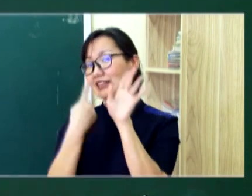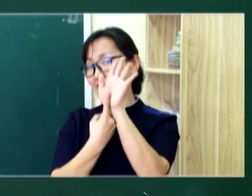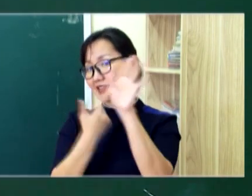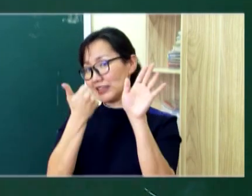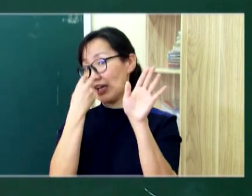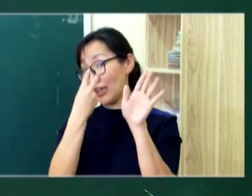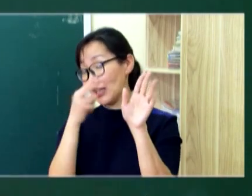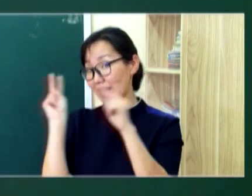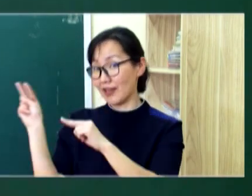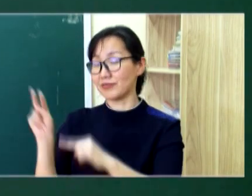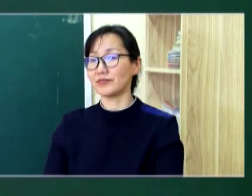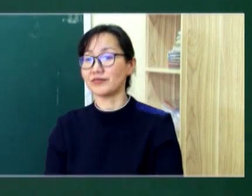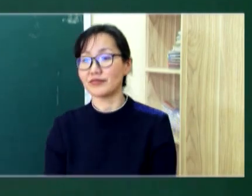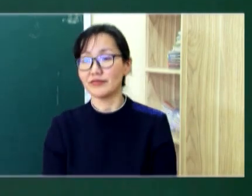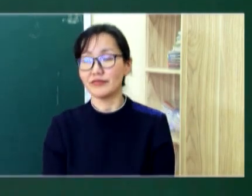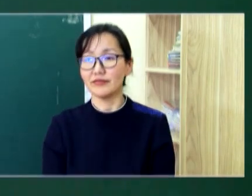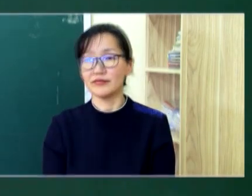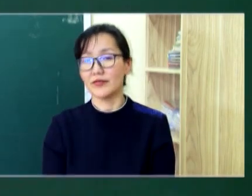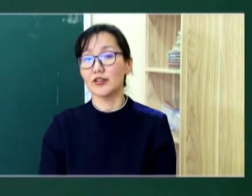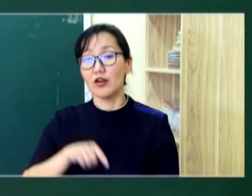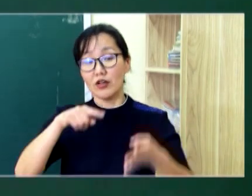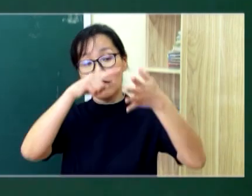за 1 бүхэл